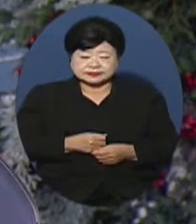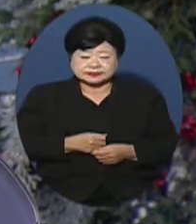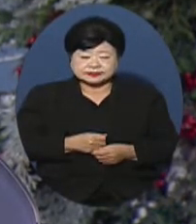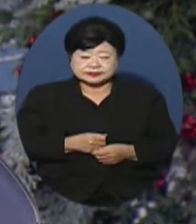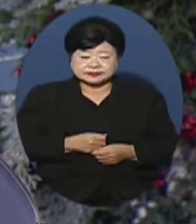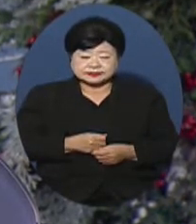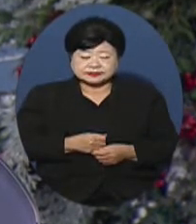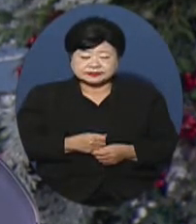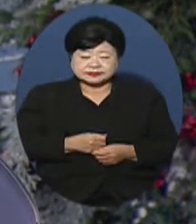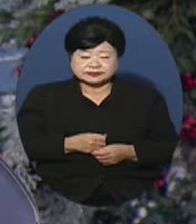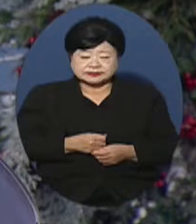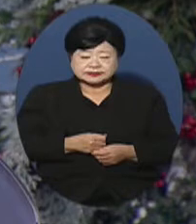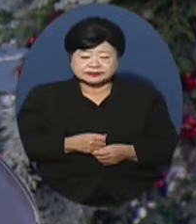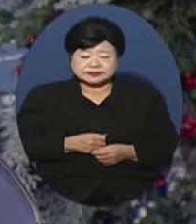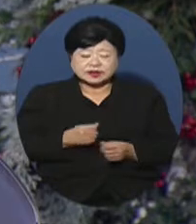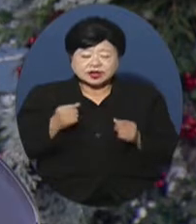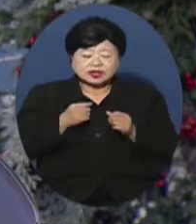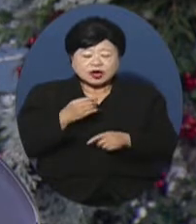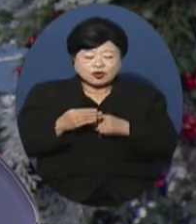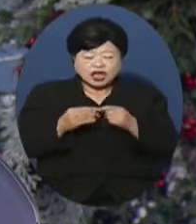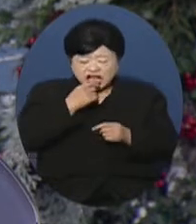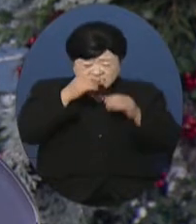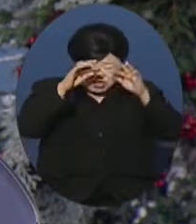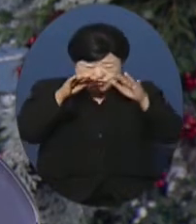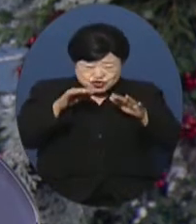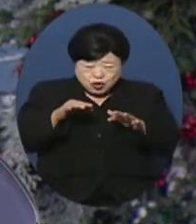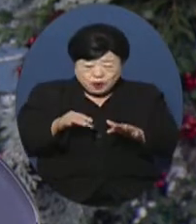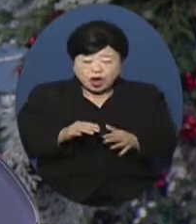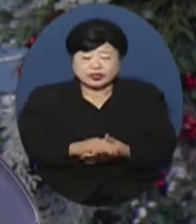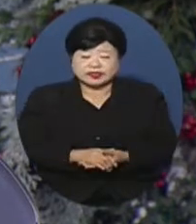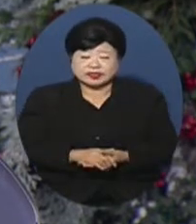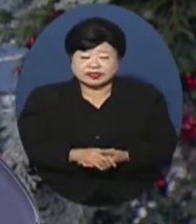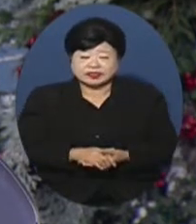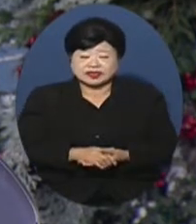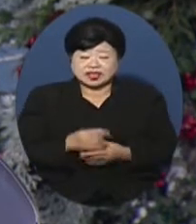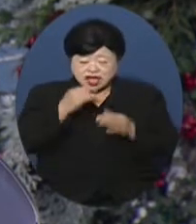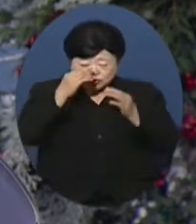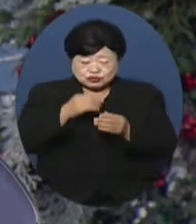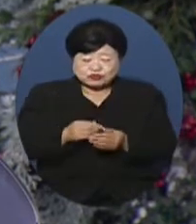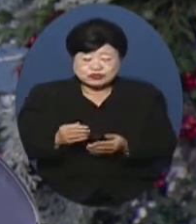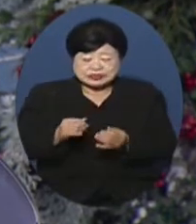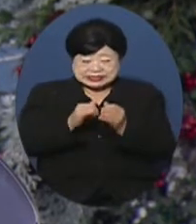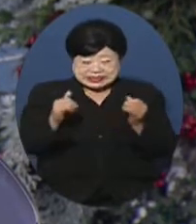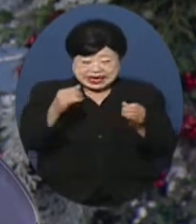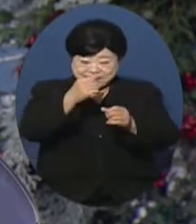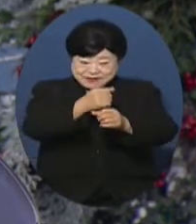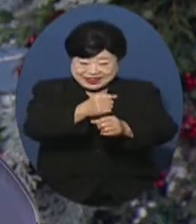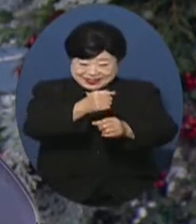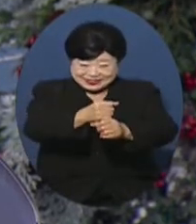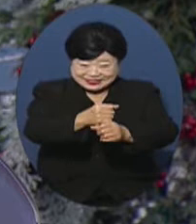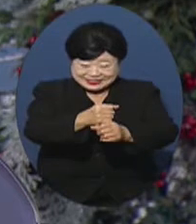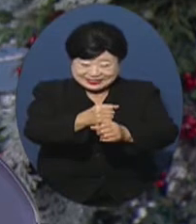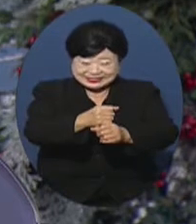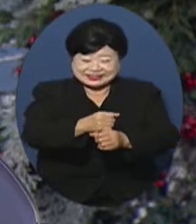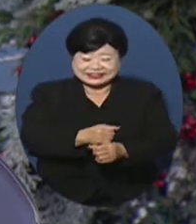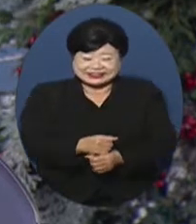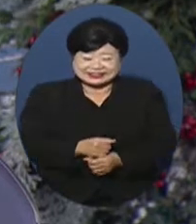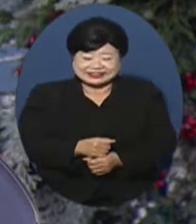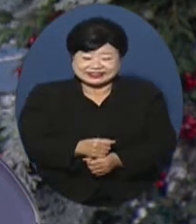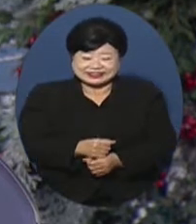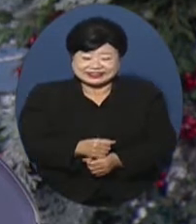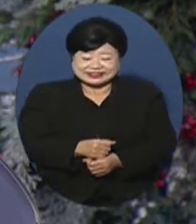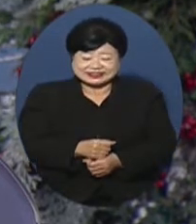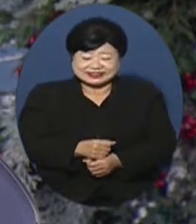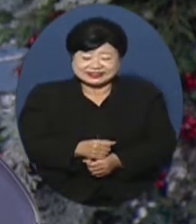왠지 젤 개월에 눈이 오면 써 니 그 사람을 만드는 능력을 잘 볼수 있읍니다